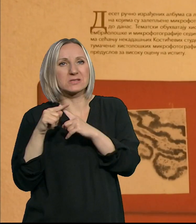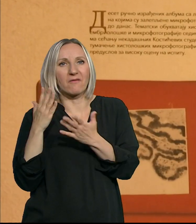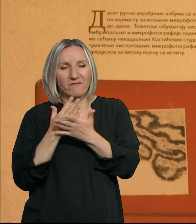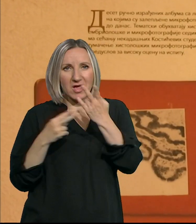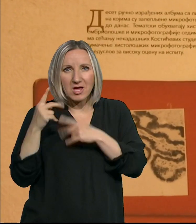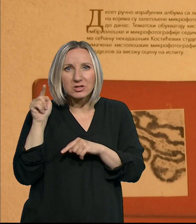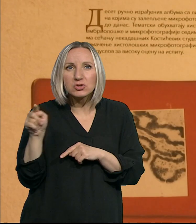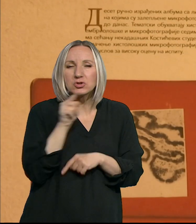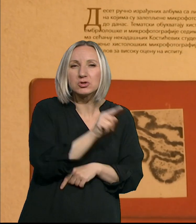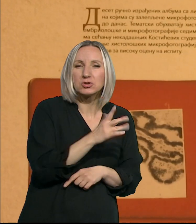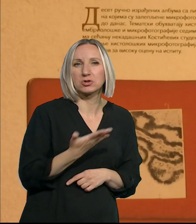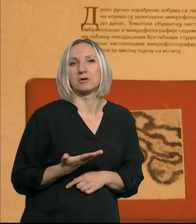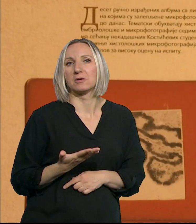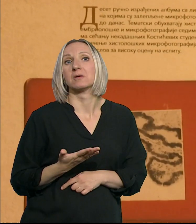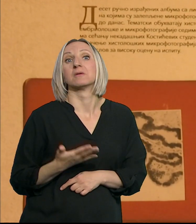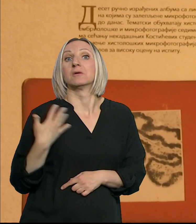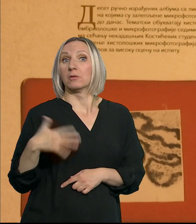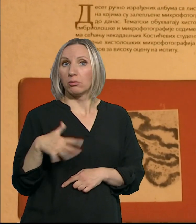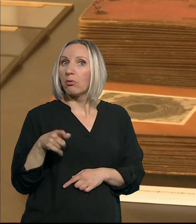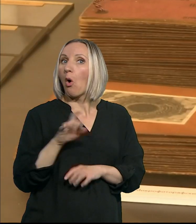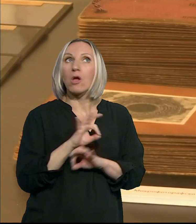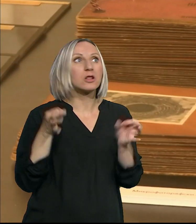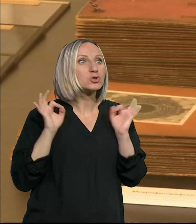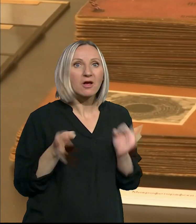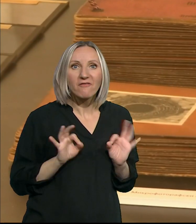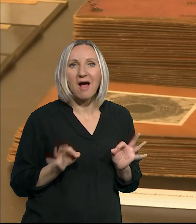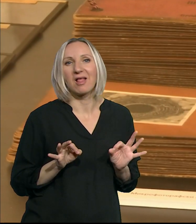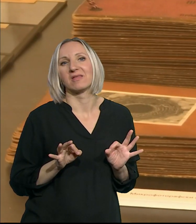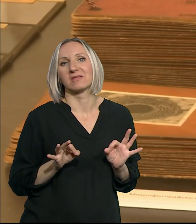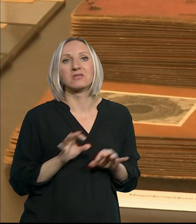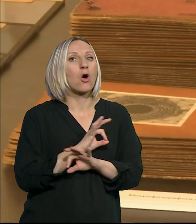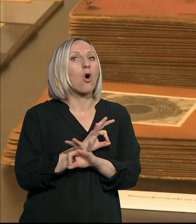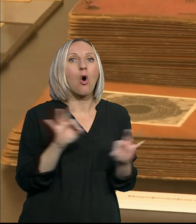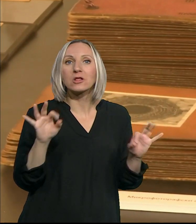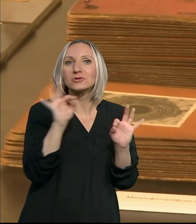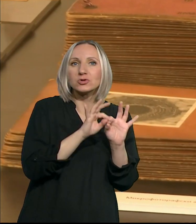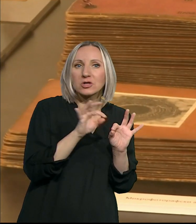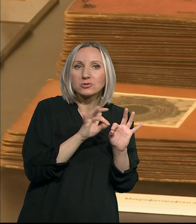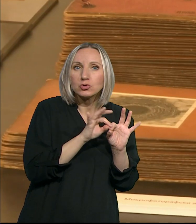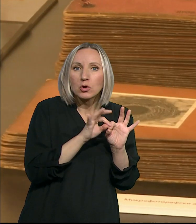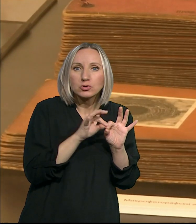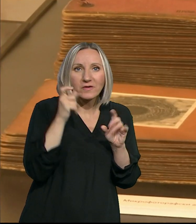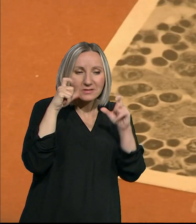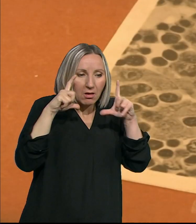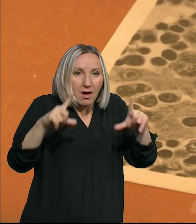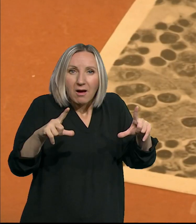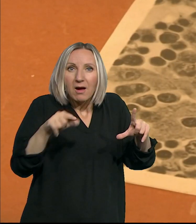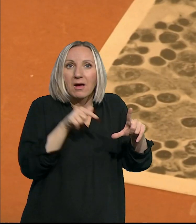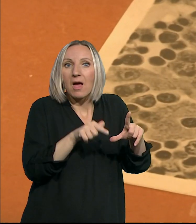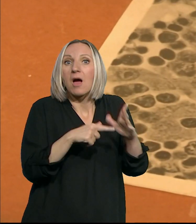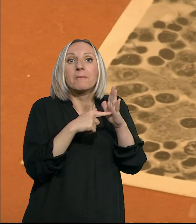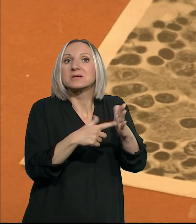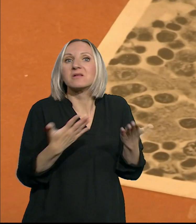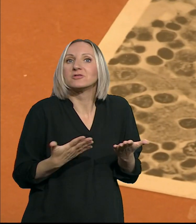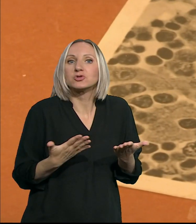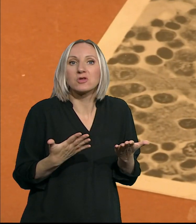pozitiva, koje su odličnog kvaliteta, odlično sačuvane emulzije i koje